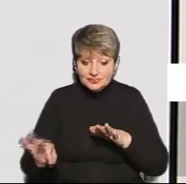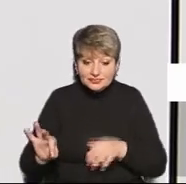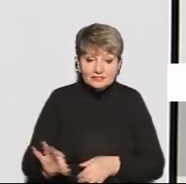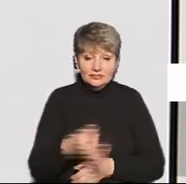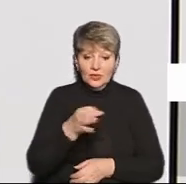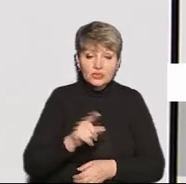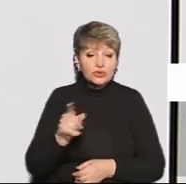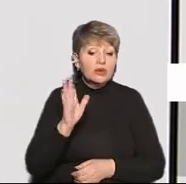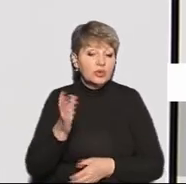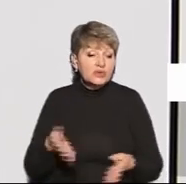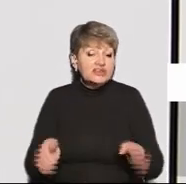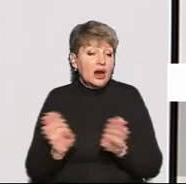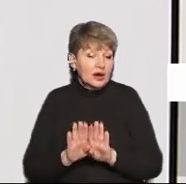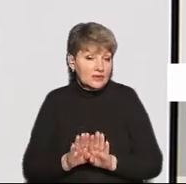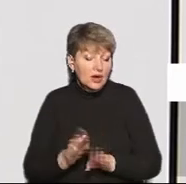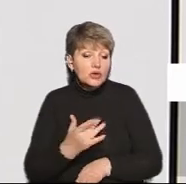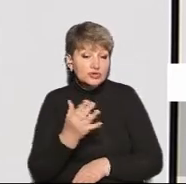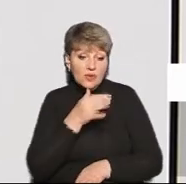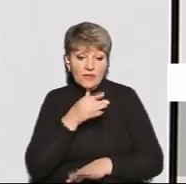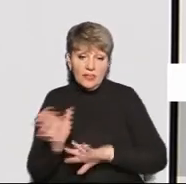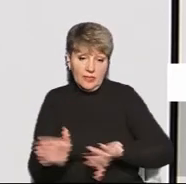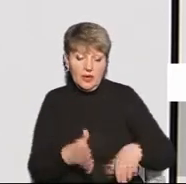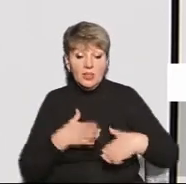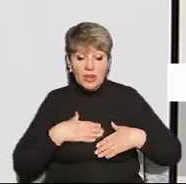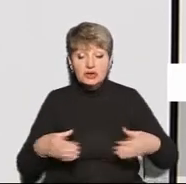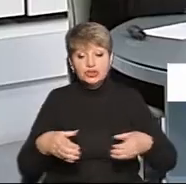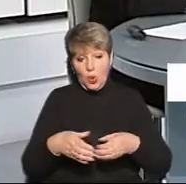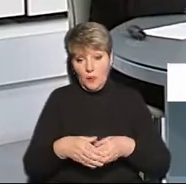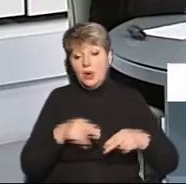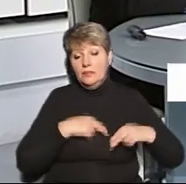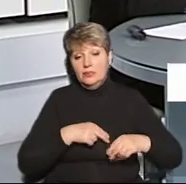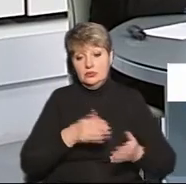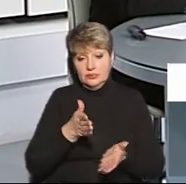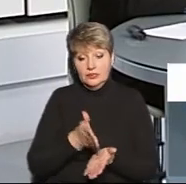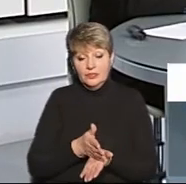що їх закриють, але ось уже скільки часу там наша команда працює,